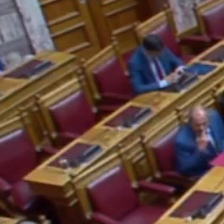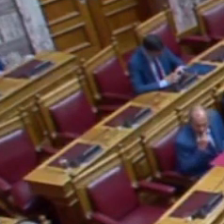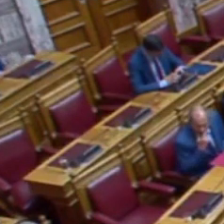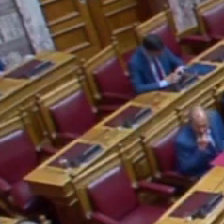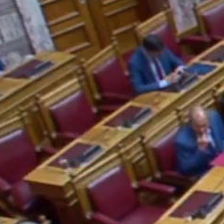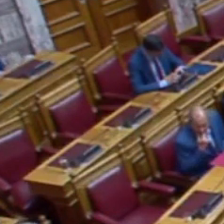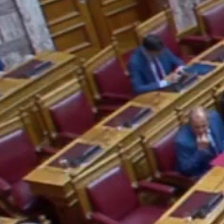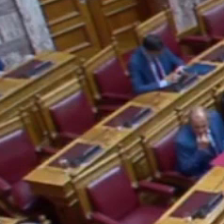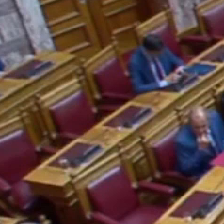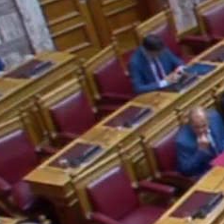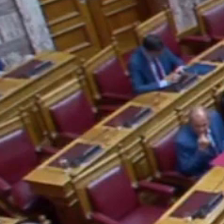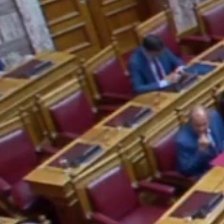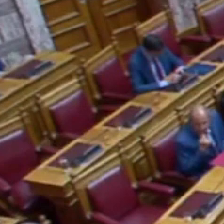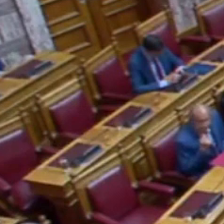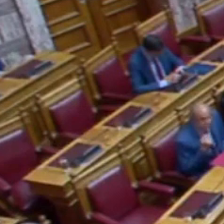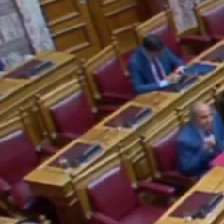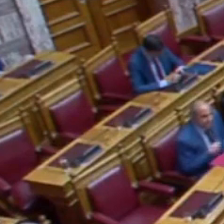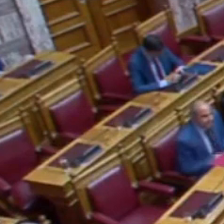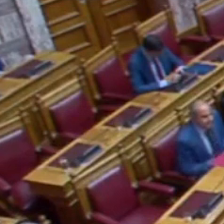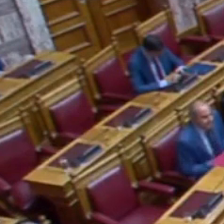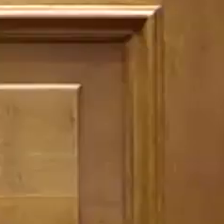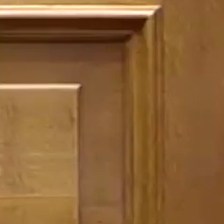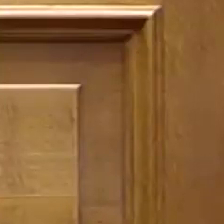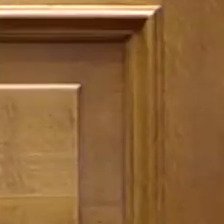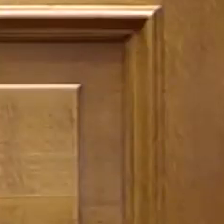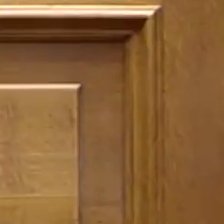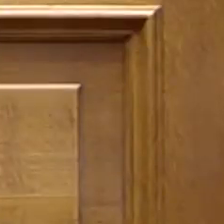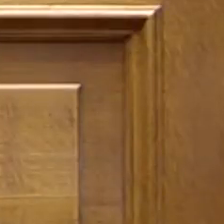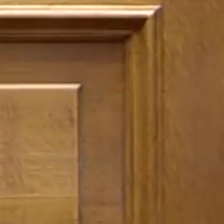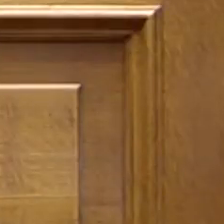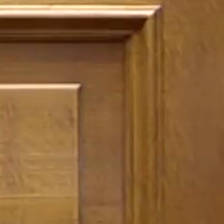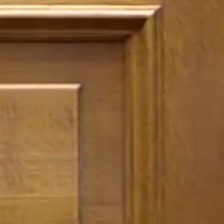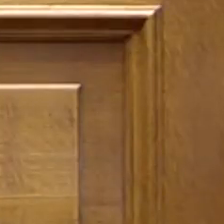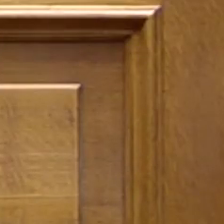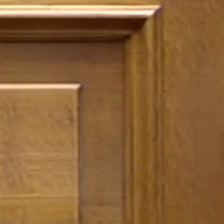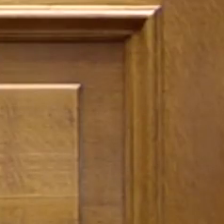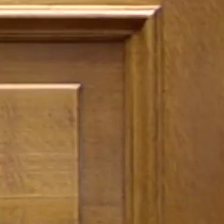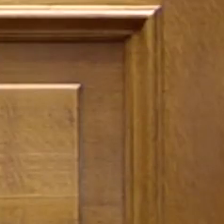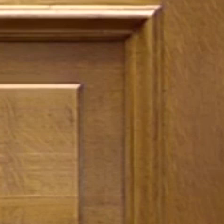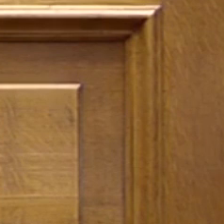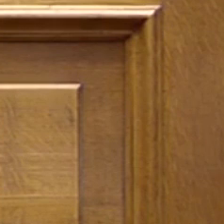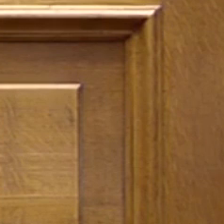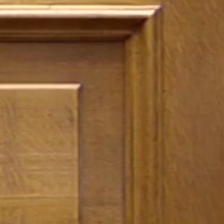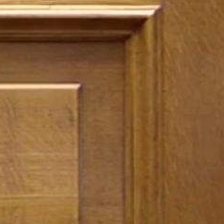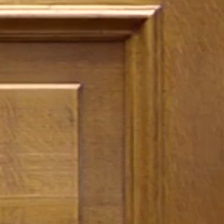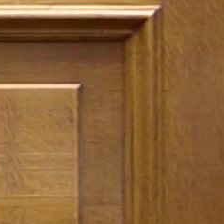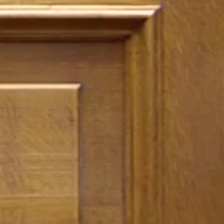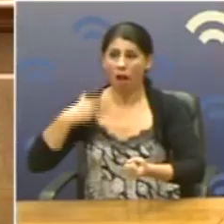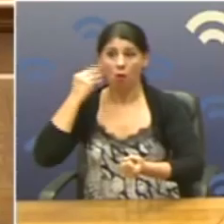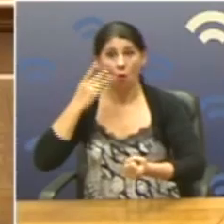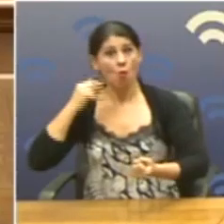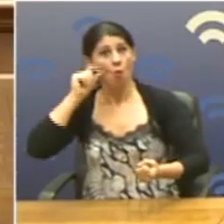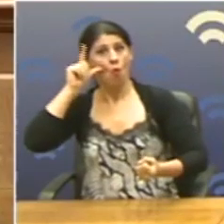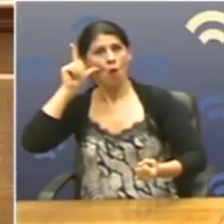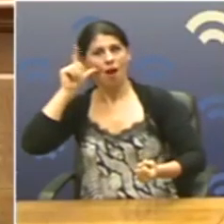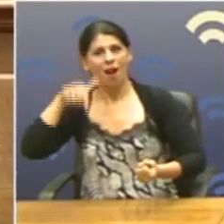το επιτελικό κράτος, παρά τους βαρύγδουπους και παραπλανητικούς τίτλους, κινείται σε μια λογική